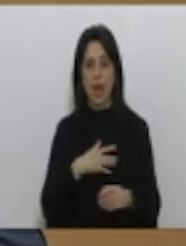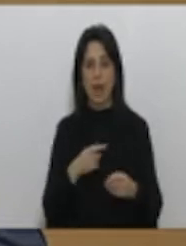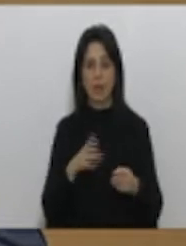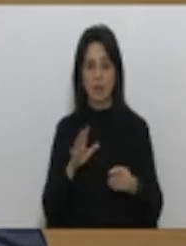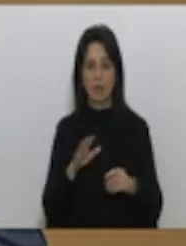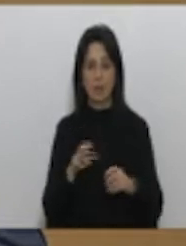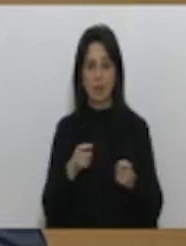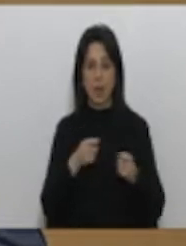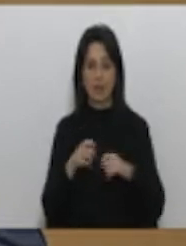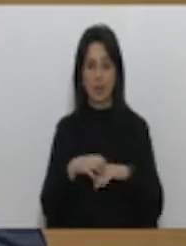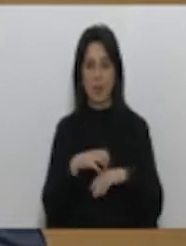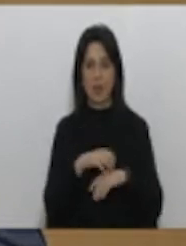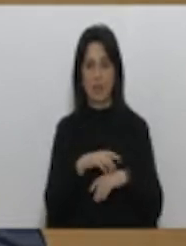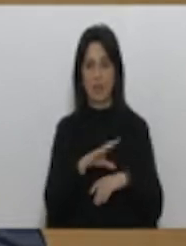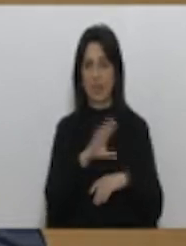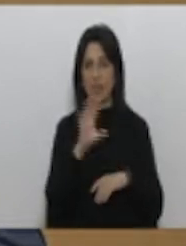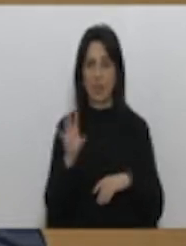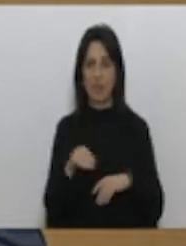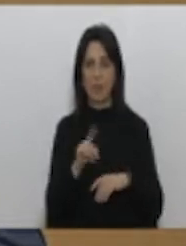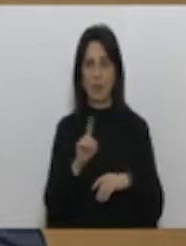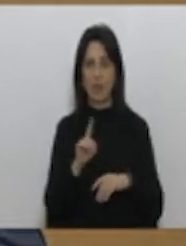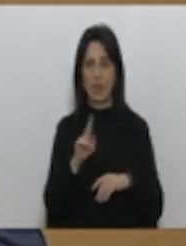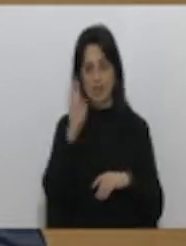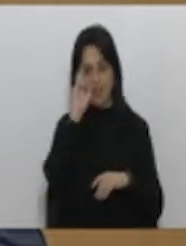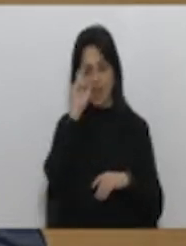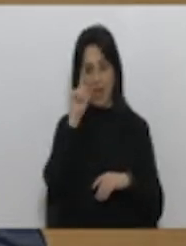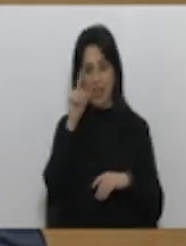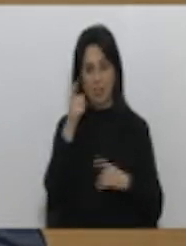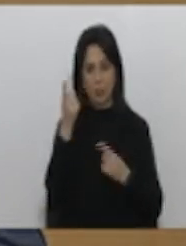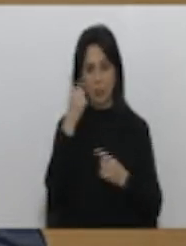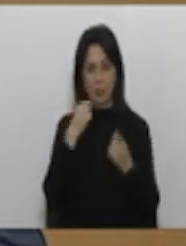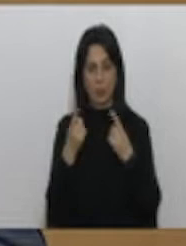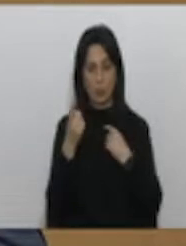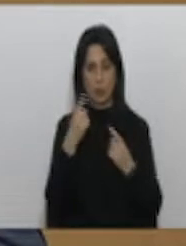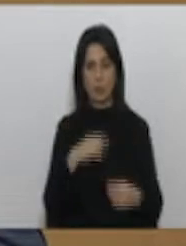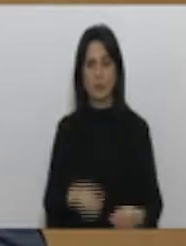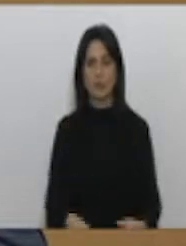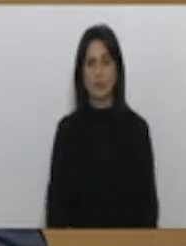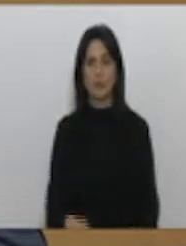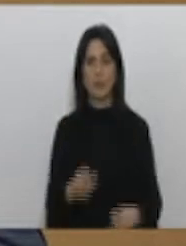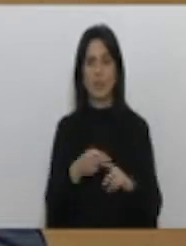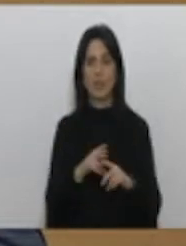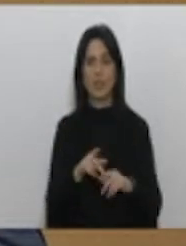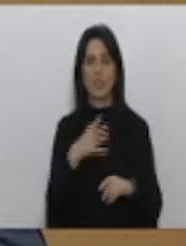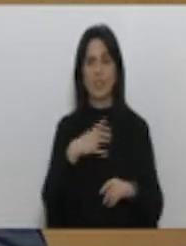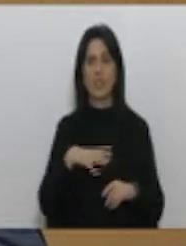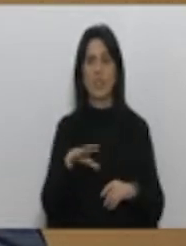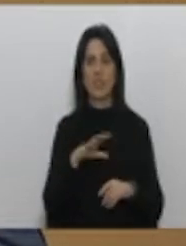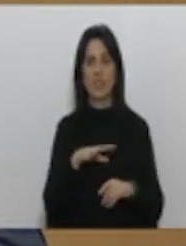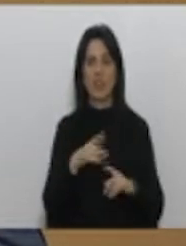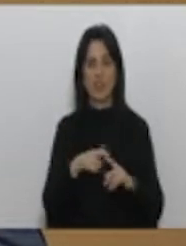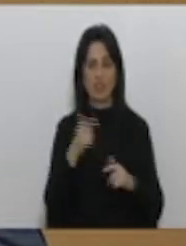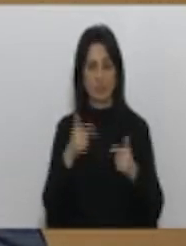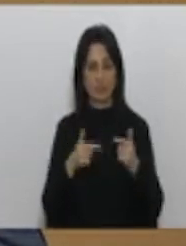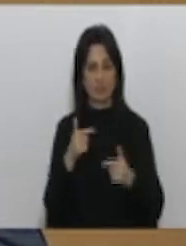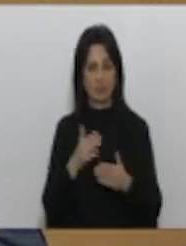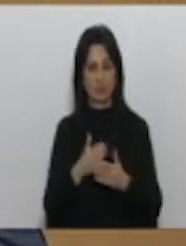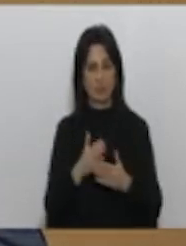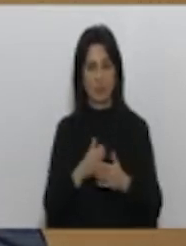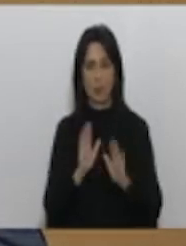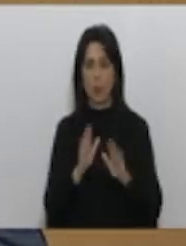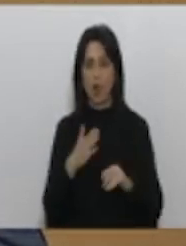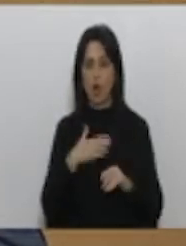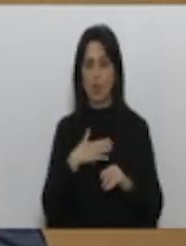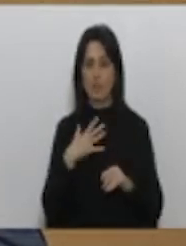პარტიას და ყველაფერს რაც ხელისუფლებიდან მოდის. ეს კი ქვეყნის გინებაა. ხოლო